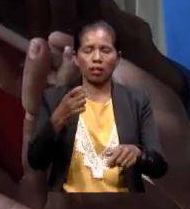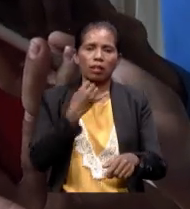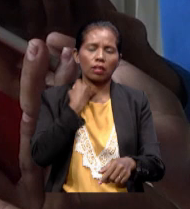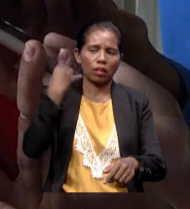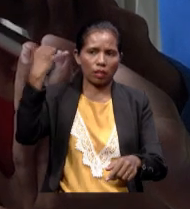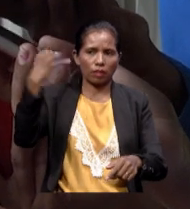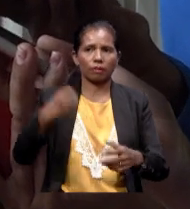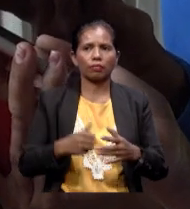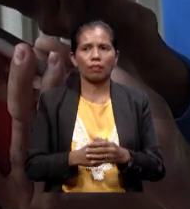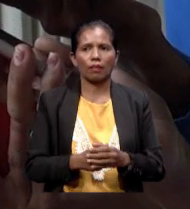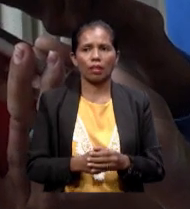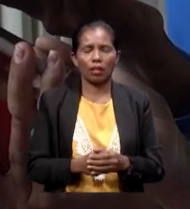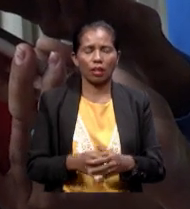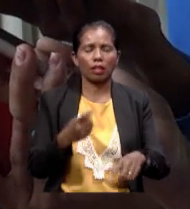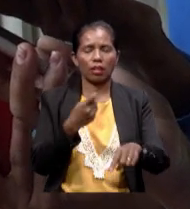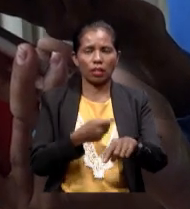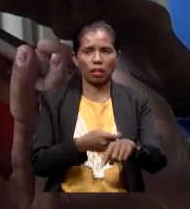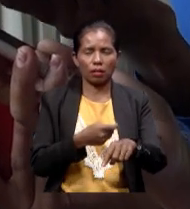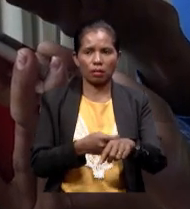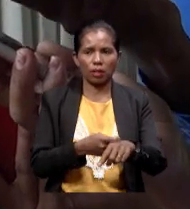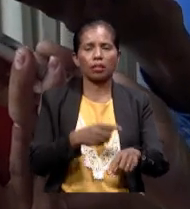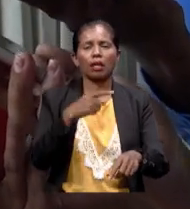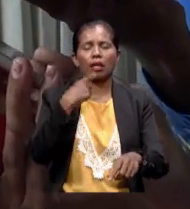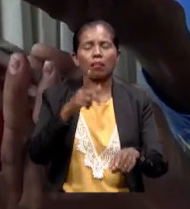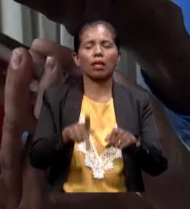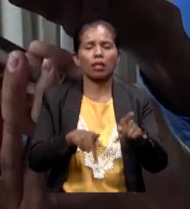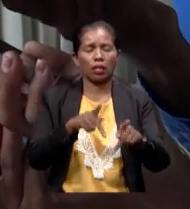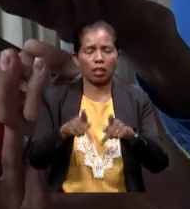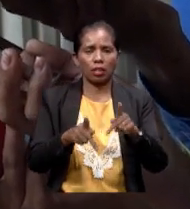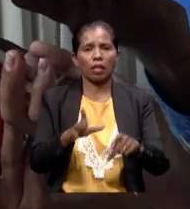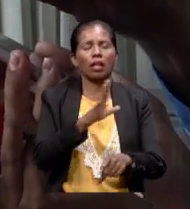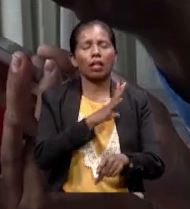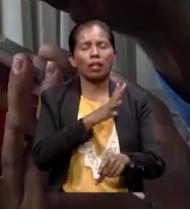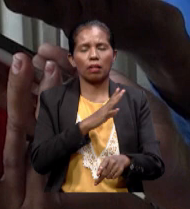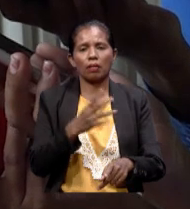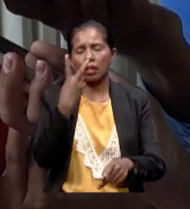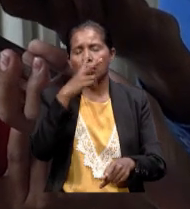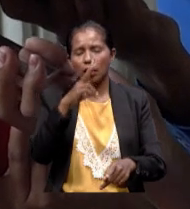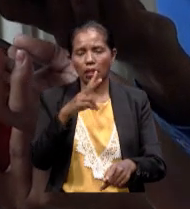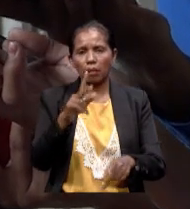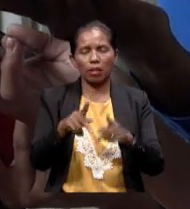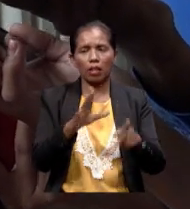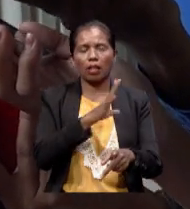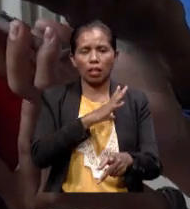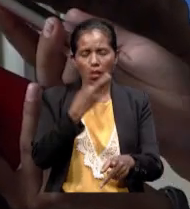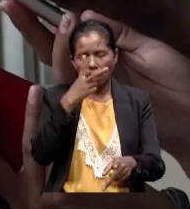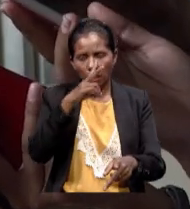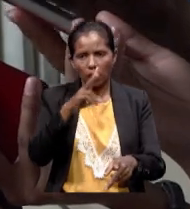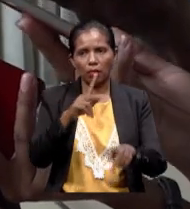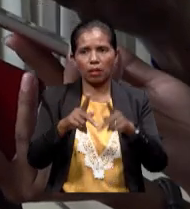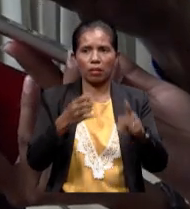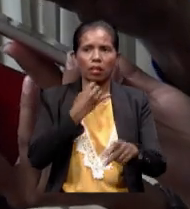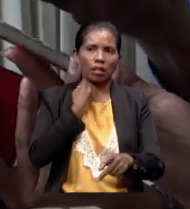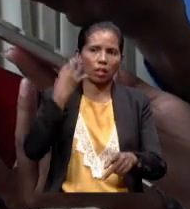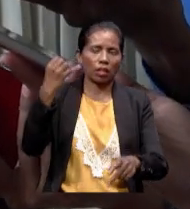Bem, taraan, né, momento ida be ema jaga neba nesse, emane jaga ini bapak hari itu irduni, emane label estraga, ini bapak